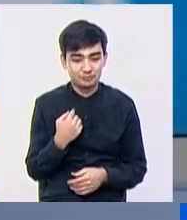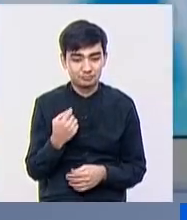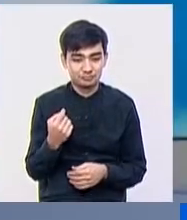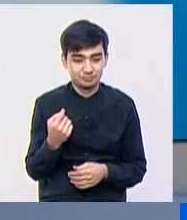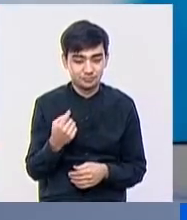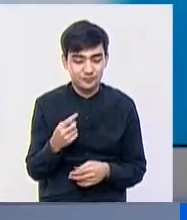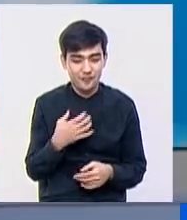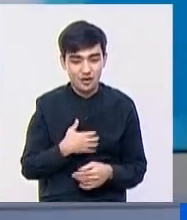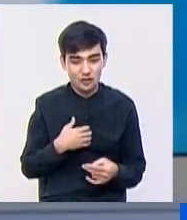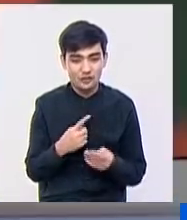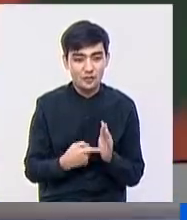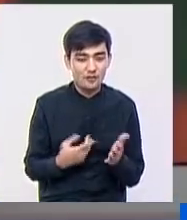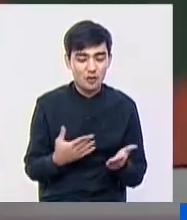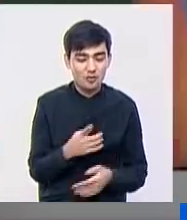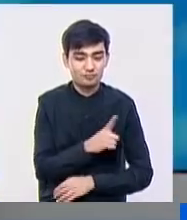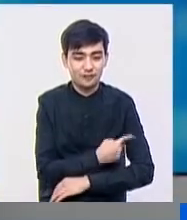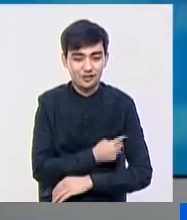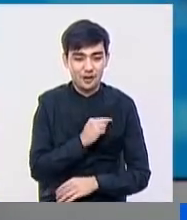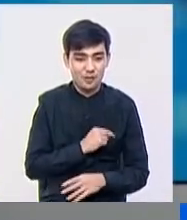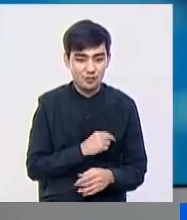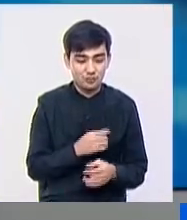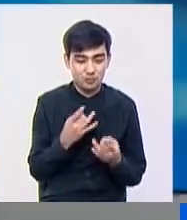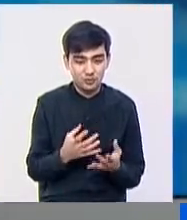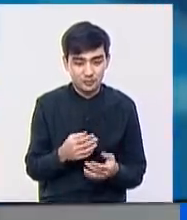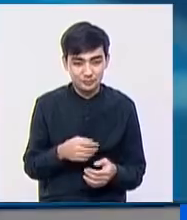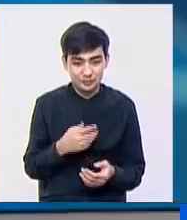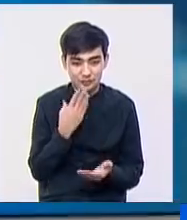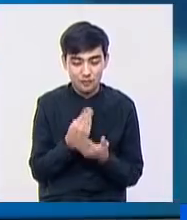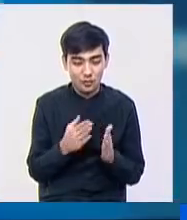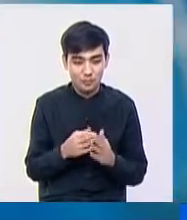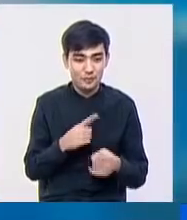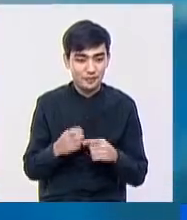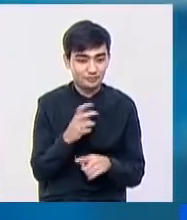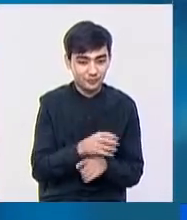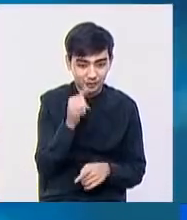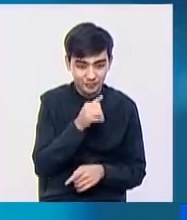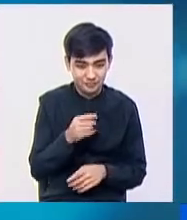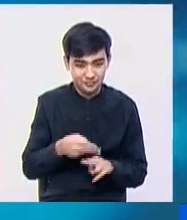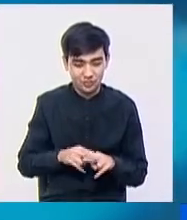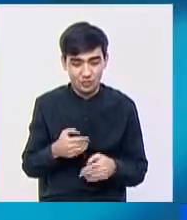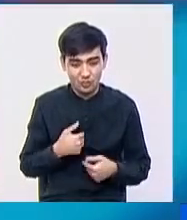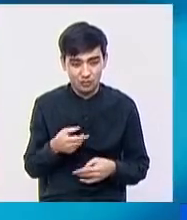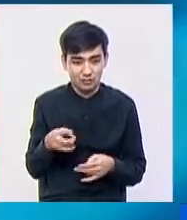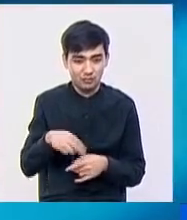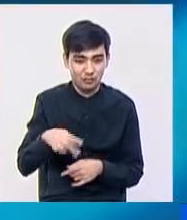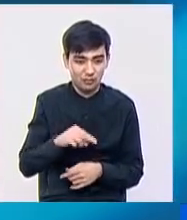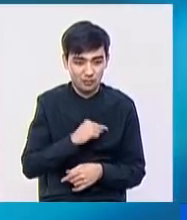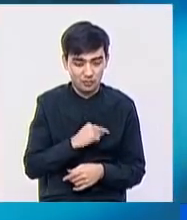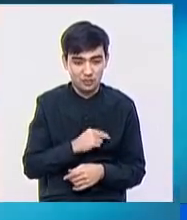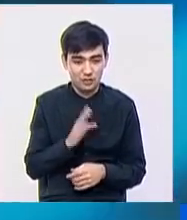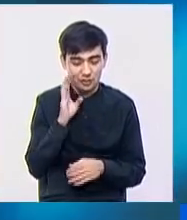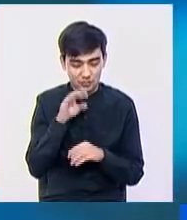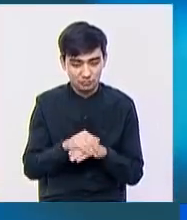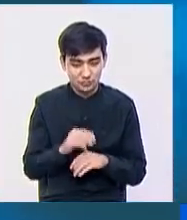понимали потребность у медсотрудников, которые элементарно не могут выехать к себе домой, они остаются и живут, и